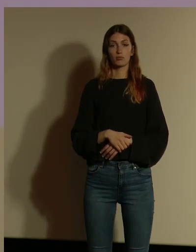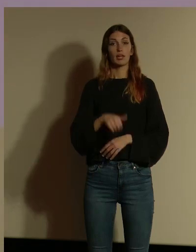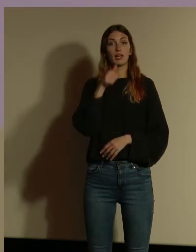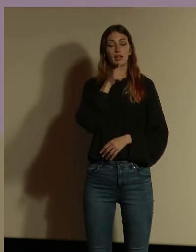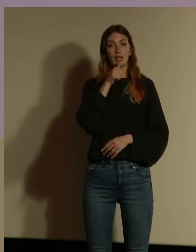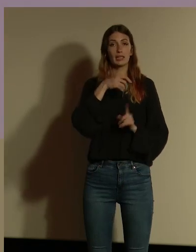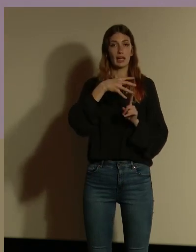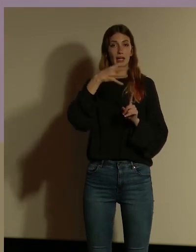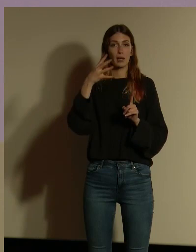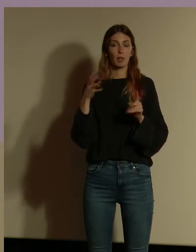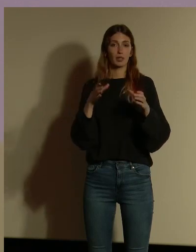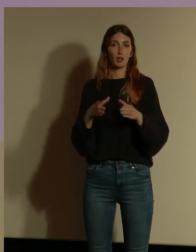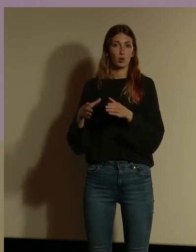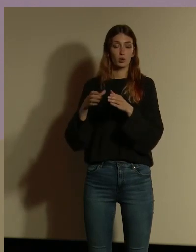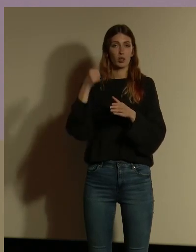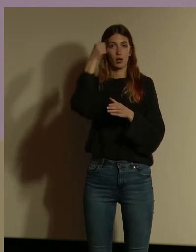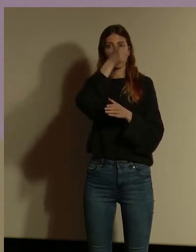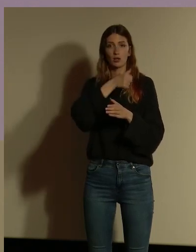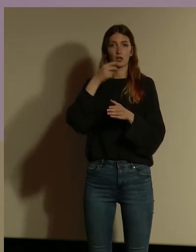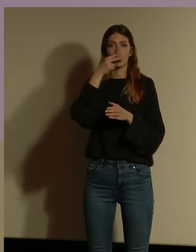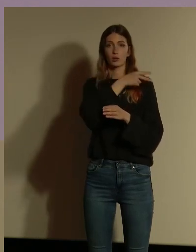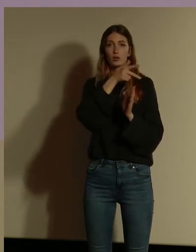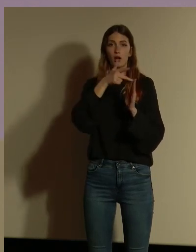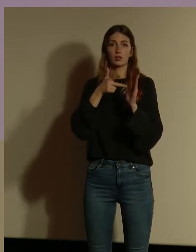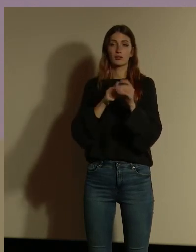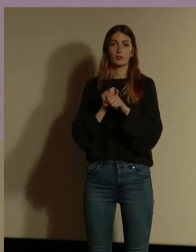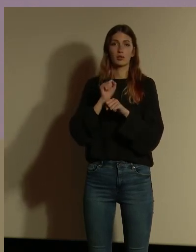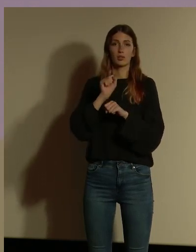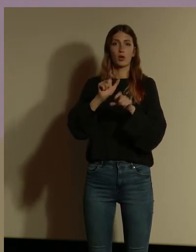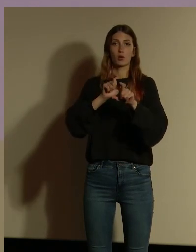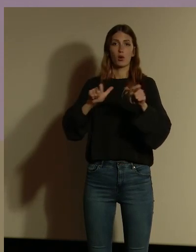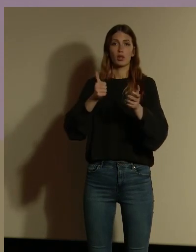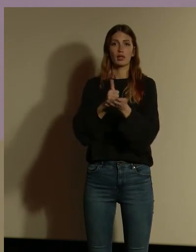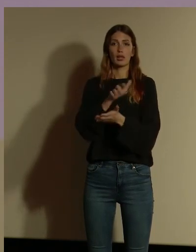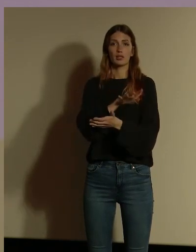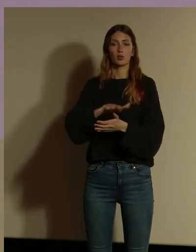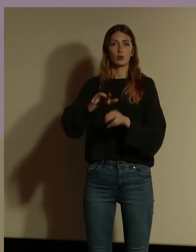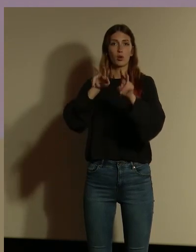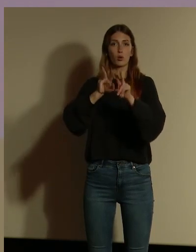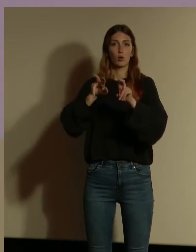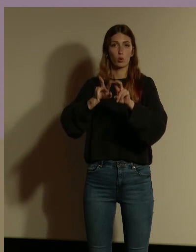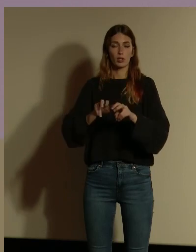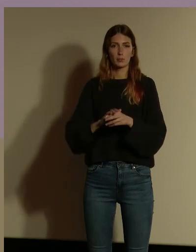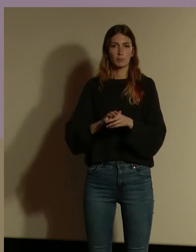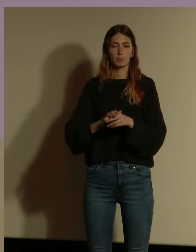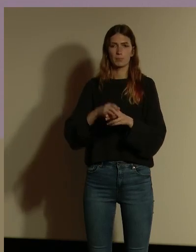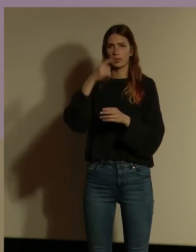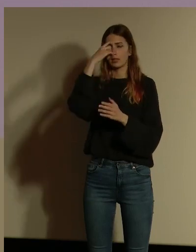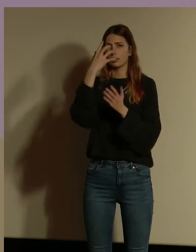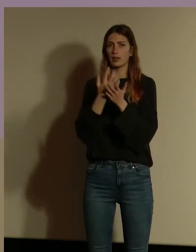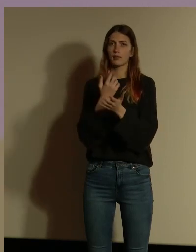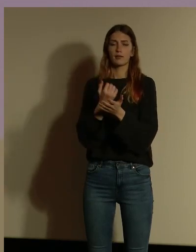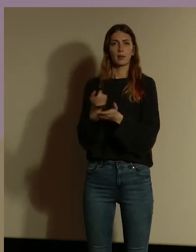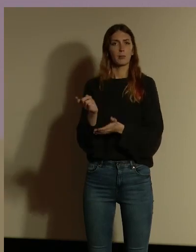Eesti LGBT ühing viis aastal 2018 läbi koolikeskkonna uuringu, kus tuli välja,